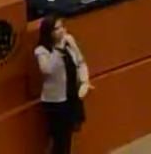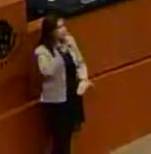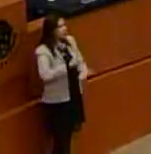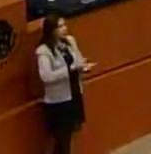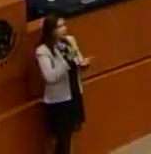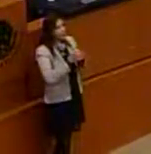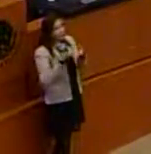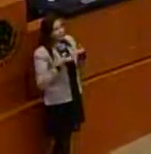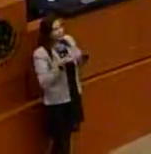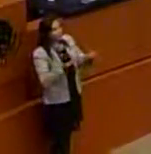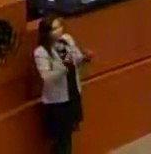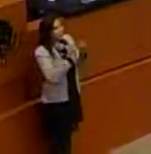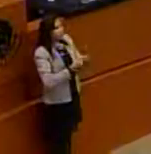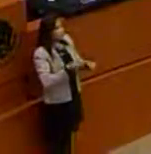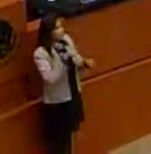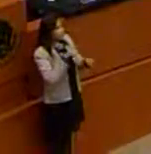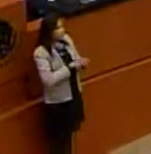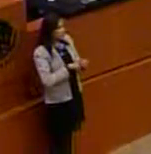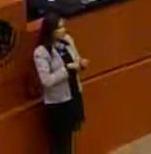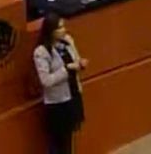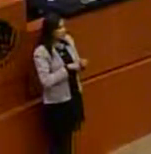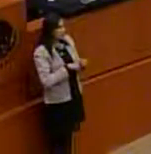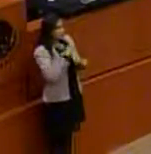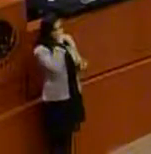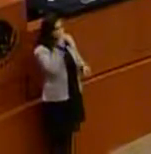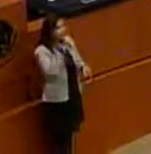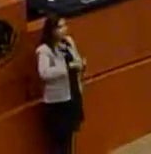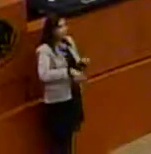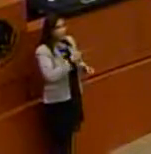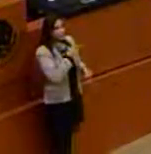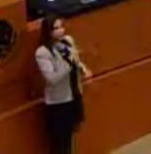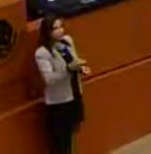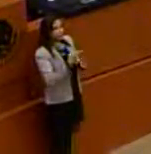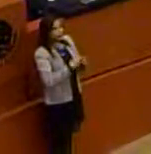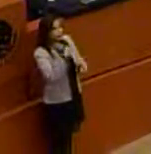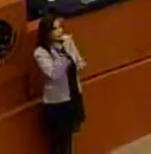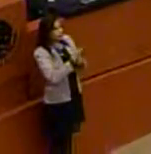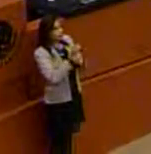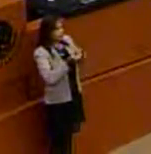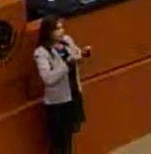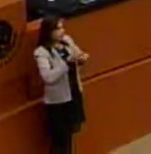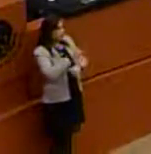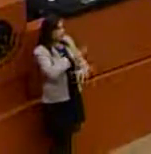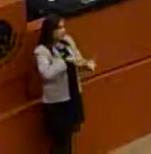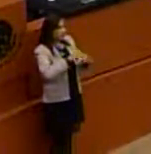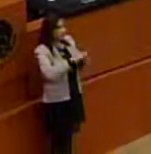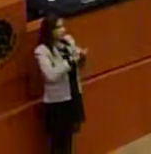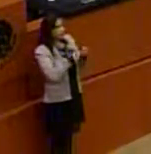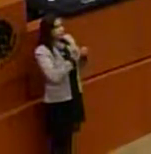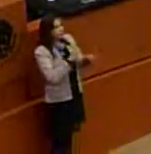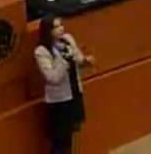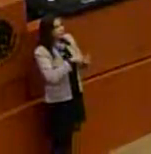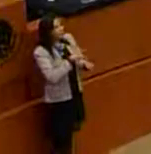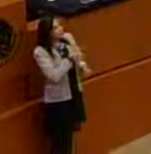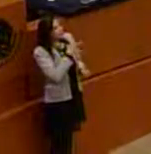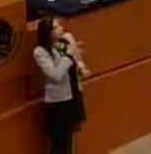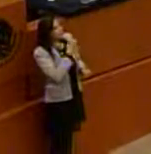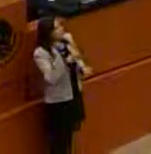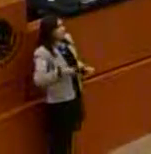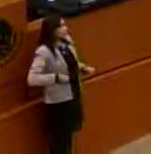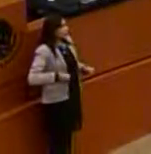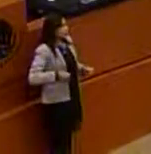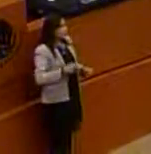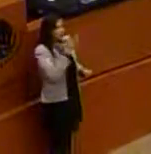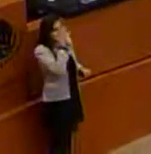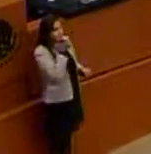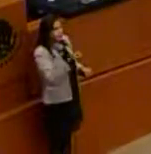l'État social, tout en éradiquant la pauvreté. Il supprime le contrôle social et le sentiment de honte ou de culpabilité chez les personnes qui